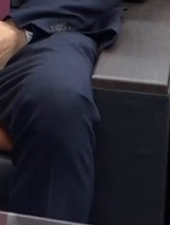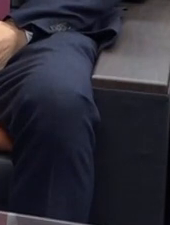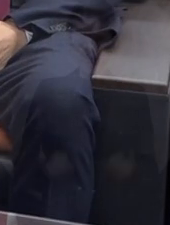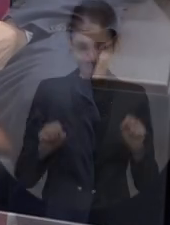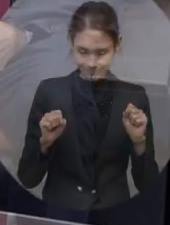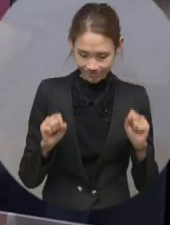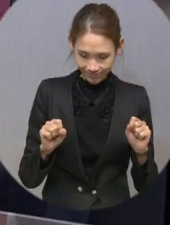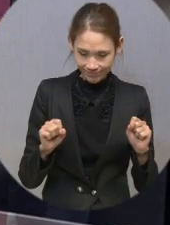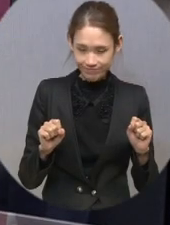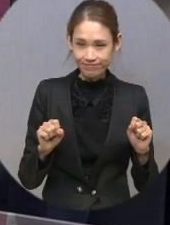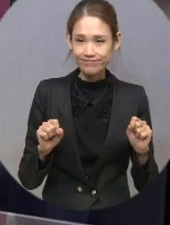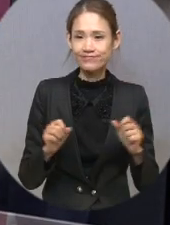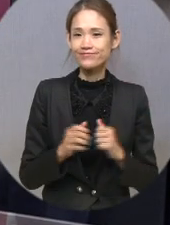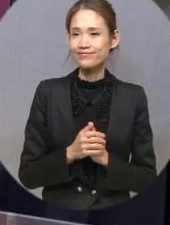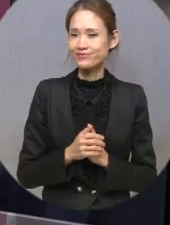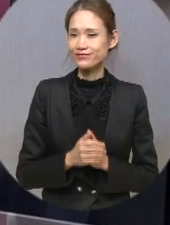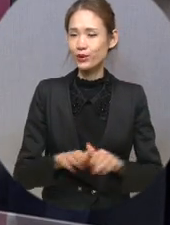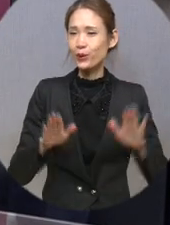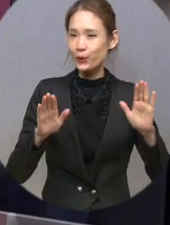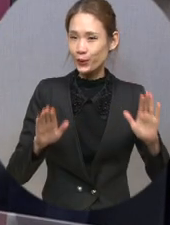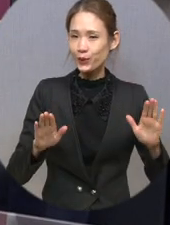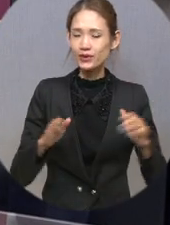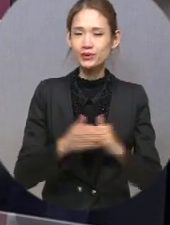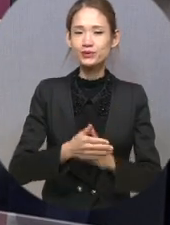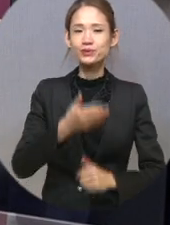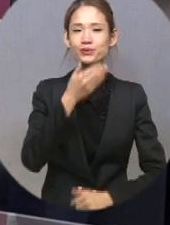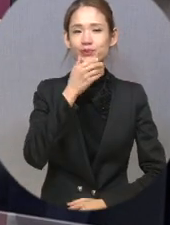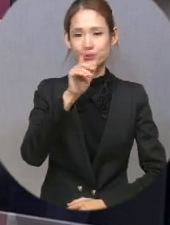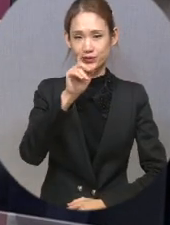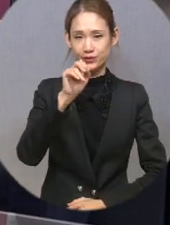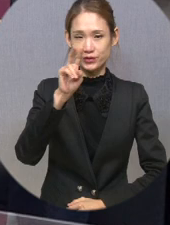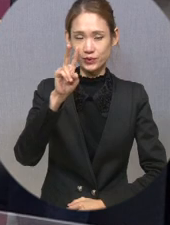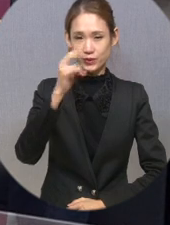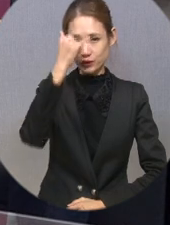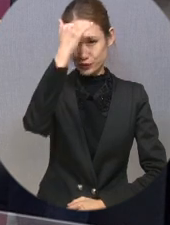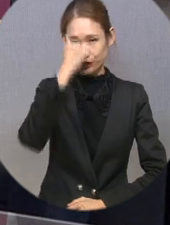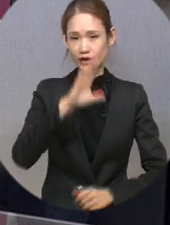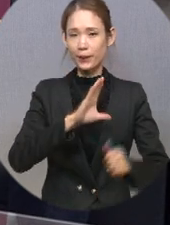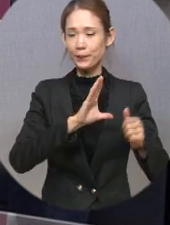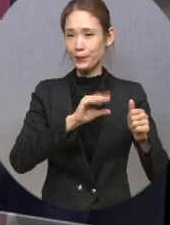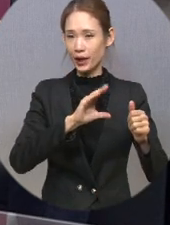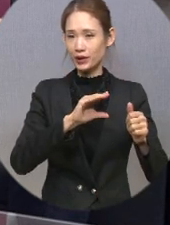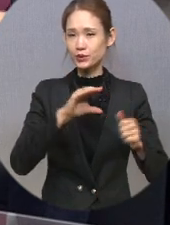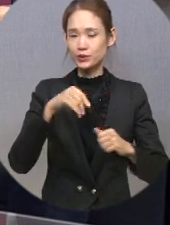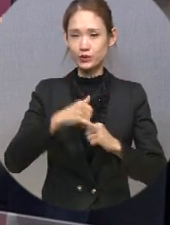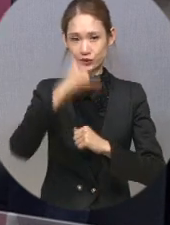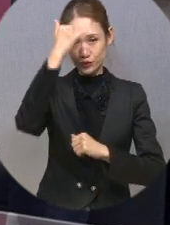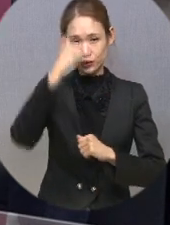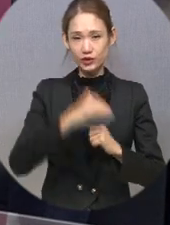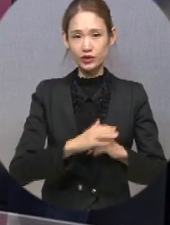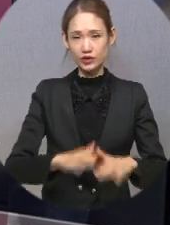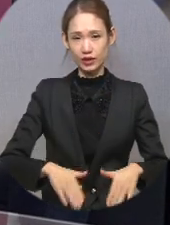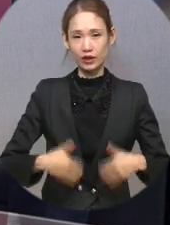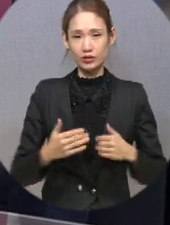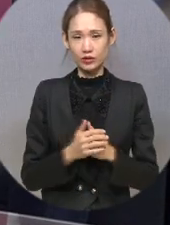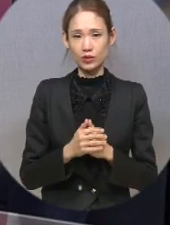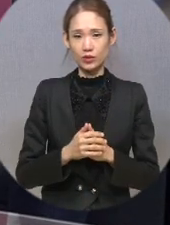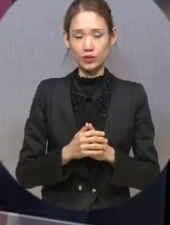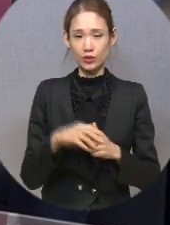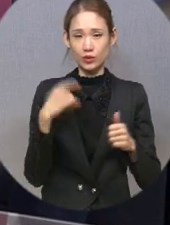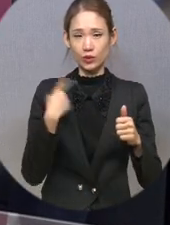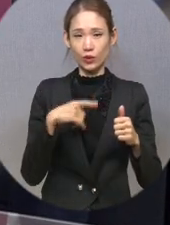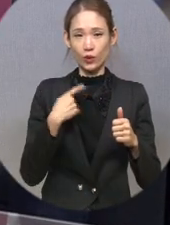안녕하십니까? 자, 오늘은 복지TV 충남방송에서 충청남도 교육감